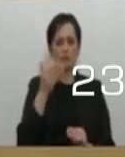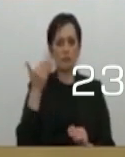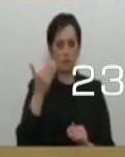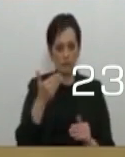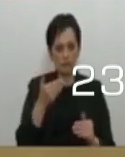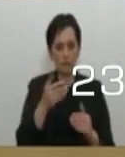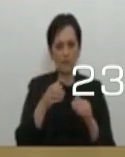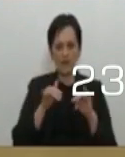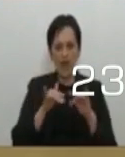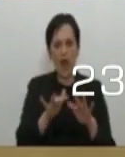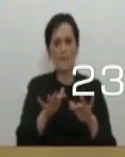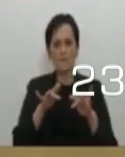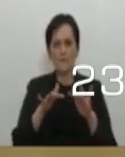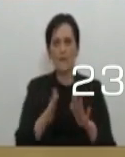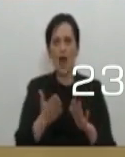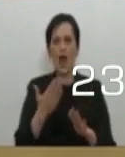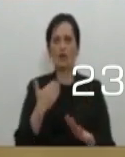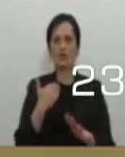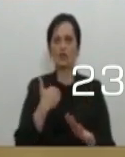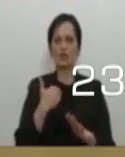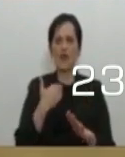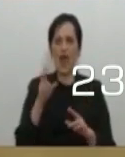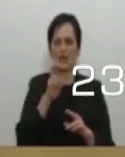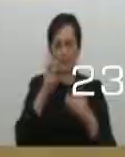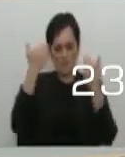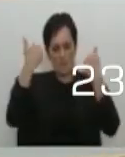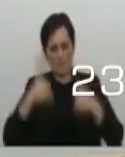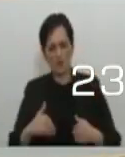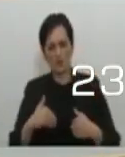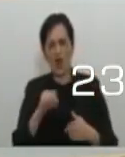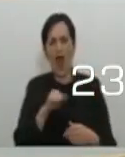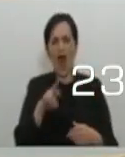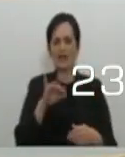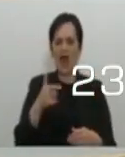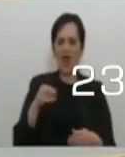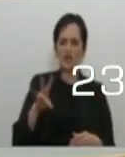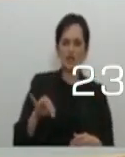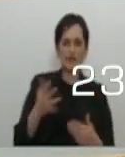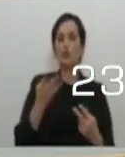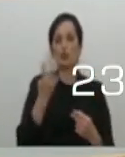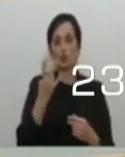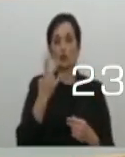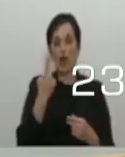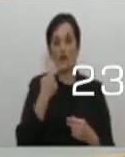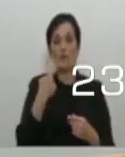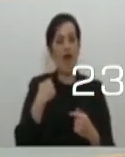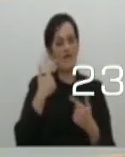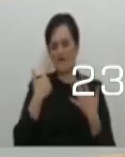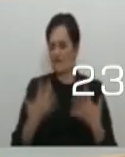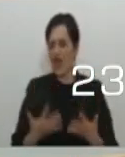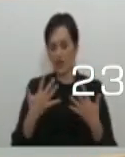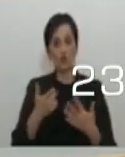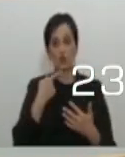ეს კამპანია, რომ რაღაც შენ ბიოგრაფიას და ხან ადიშულს მახსენებენ ვითომ და ხან რაღაცას. ალბათ უნდა ითქვა, რომ მე ვერიდებოდი ყოველ